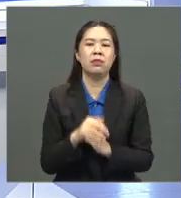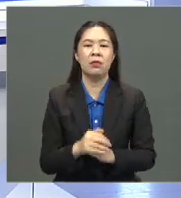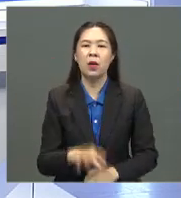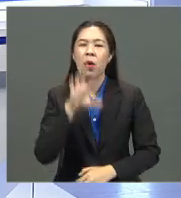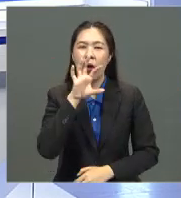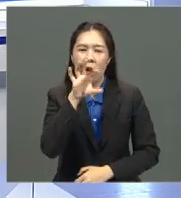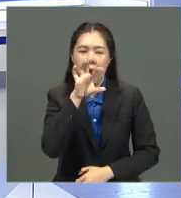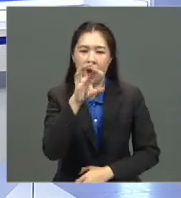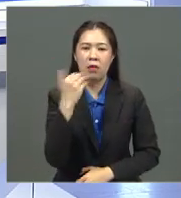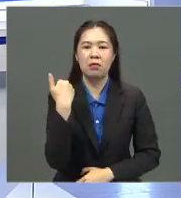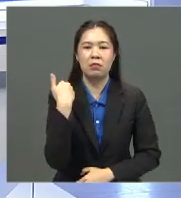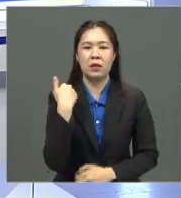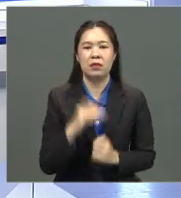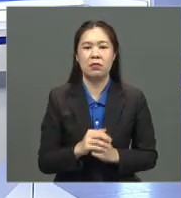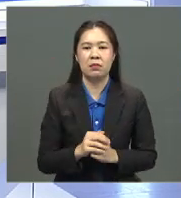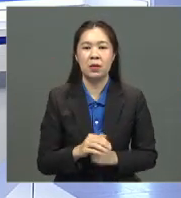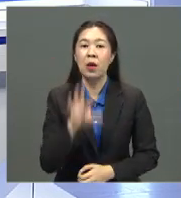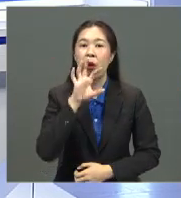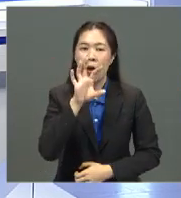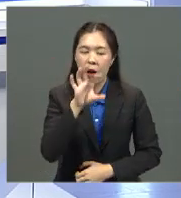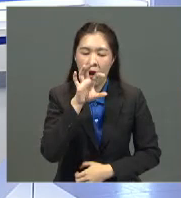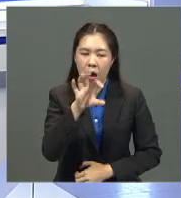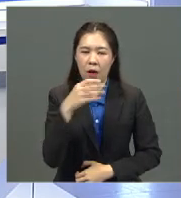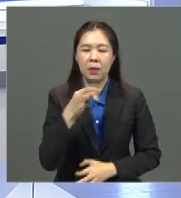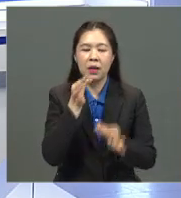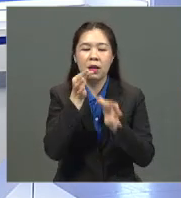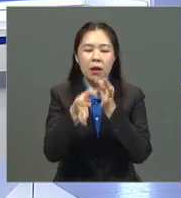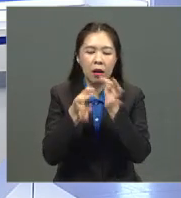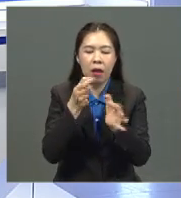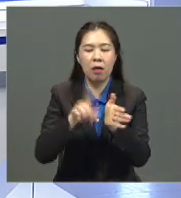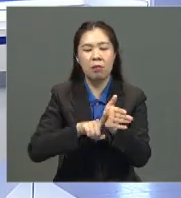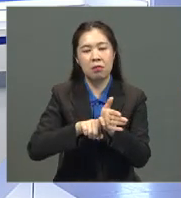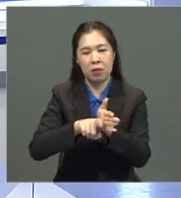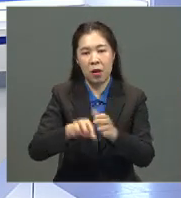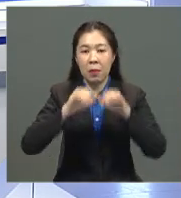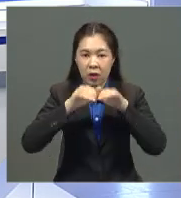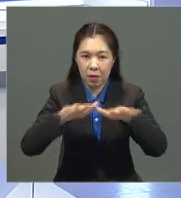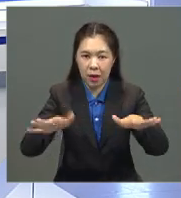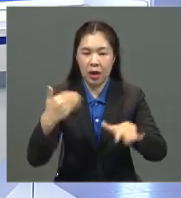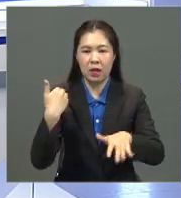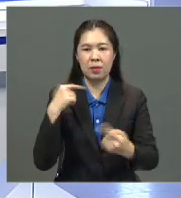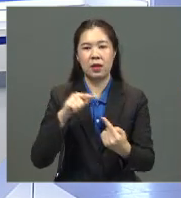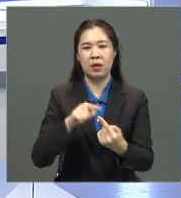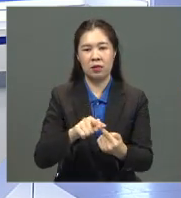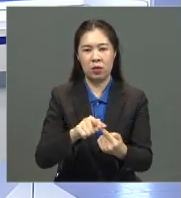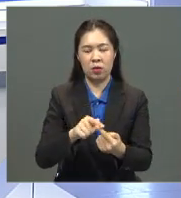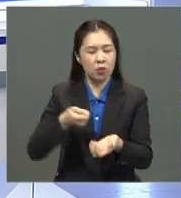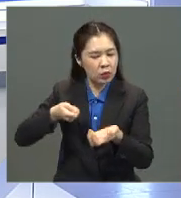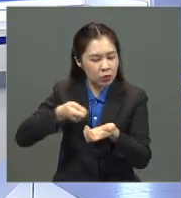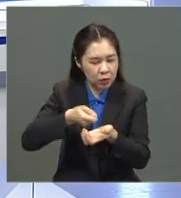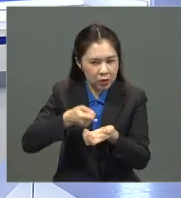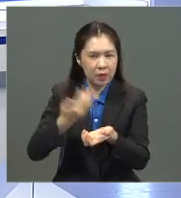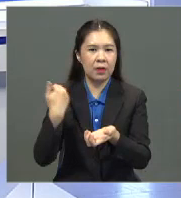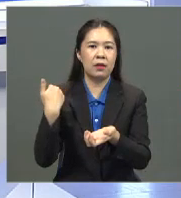เชียวต้องตะโกนคือบางทีการกระจายของโรคมันจะมากขึ้นชนะเป็นกีฬาที่นี่เงียบๆสนุกเกอร์หมาก